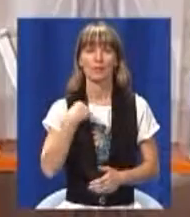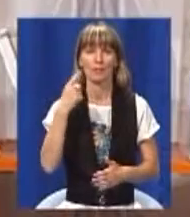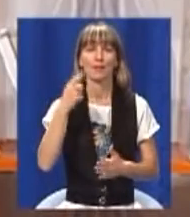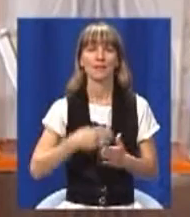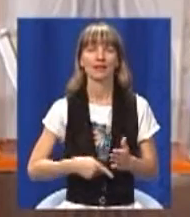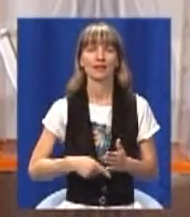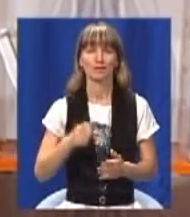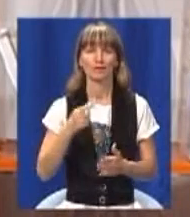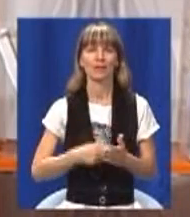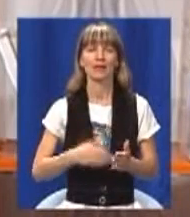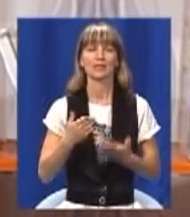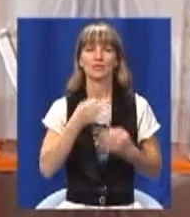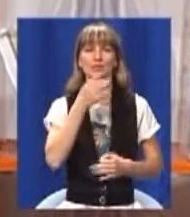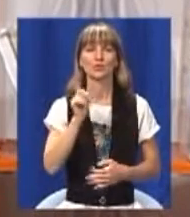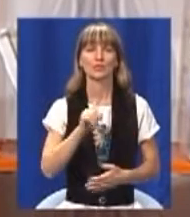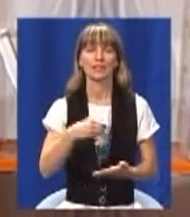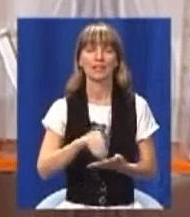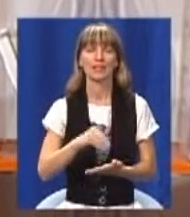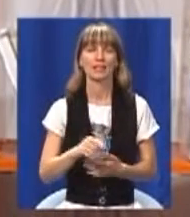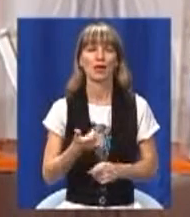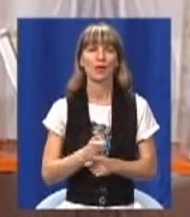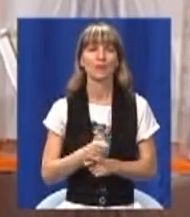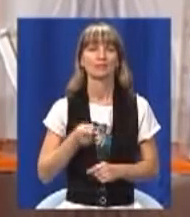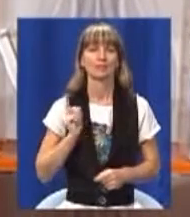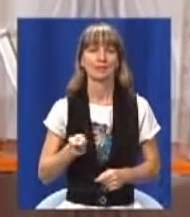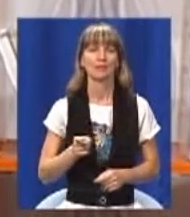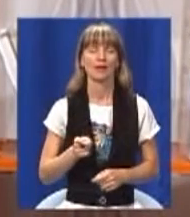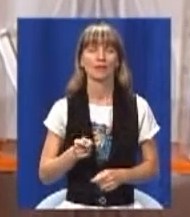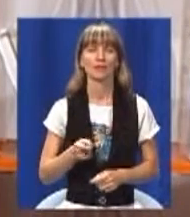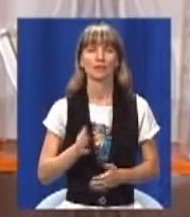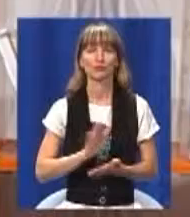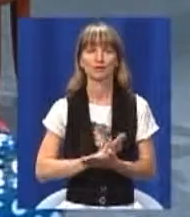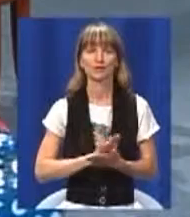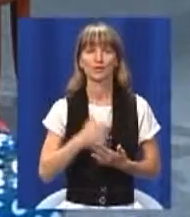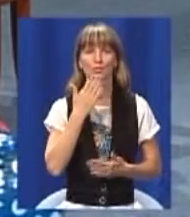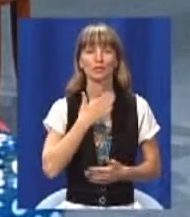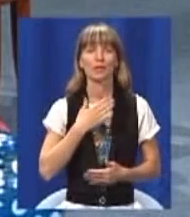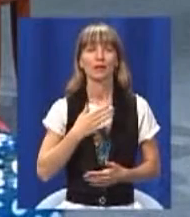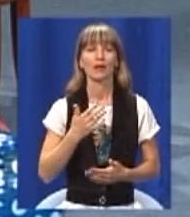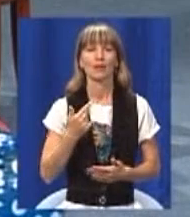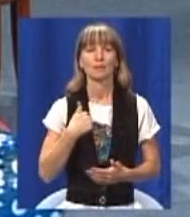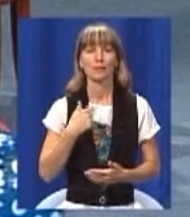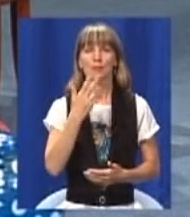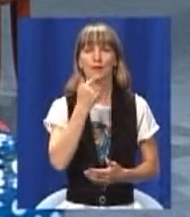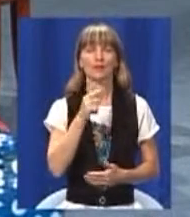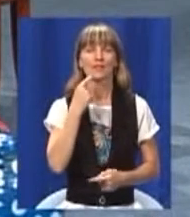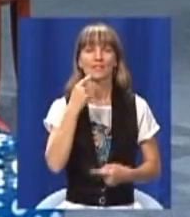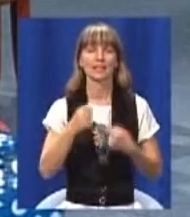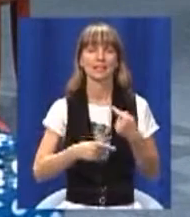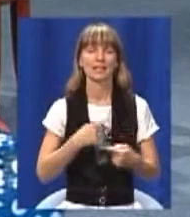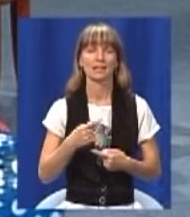повірите? Повіриш мені, якщо я скажу, що свині насправді охайні? Так, звичайно ні, тому що ми звикли, що вони